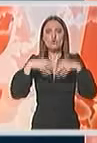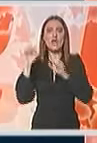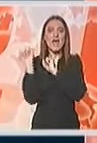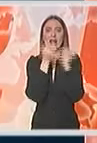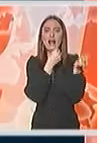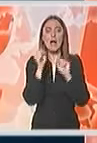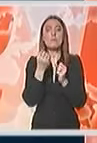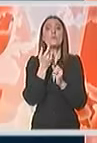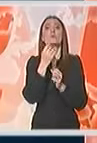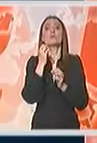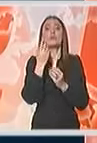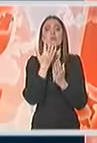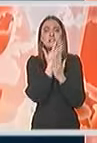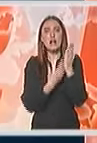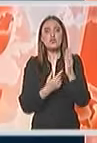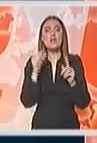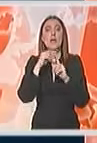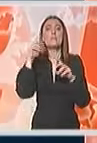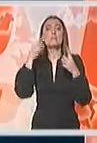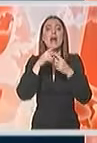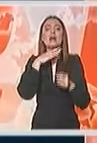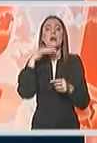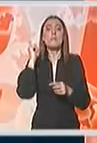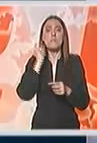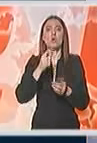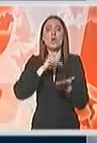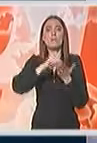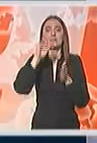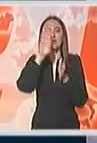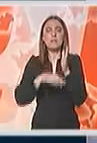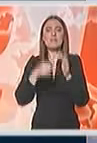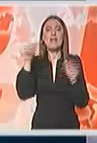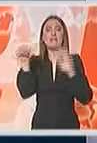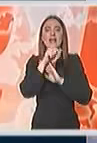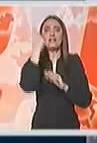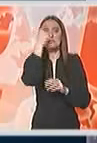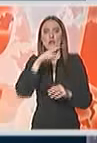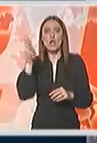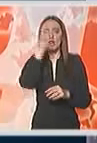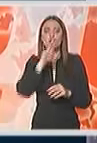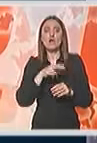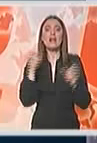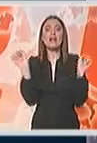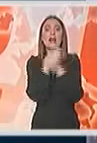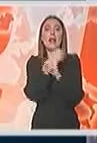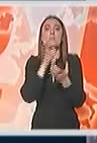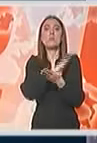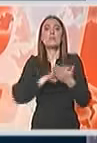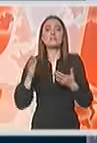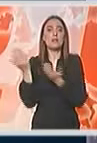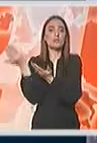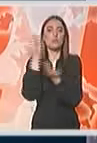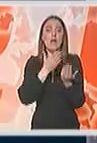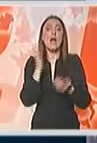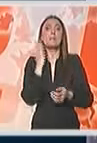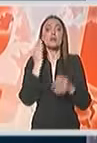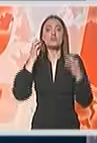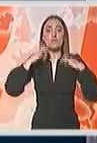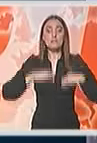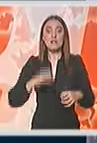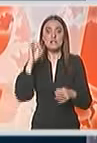reklamu izračunali su da bi Prag morao da plati najmanje 11 miliona dolara za reklamu kakvu mu besplatno donose američki